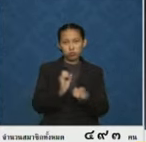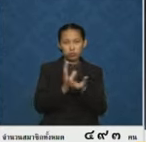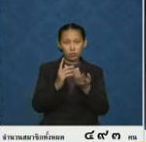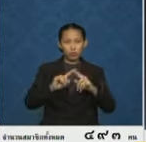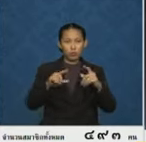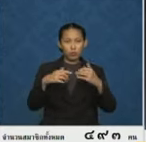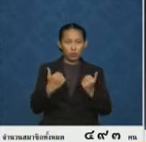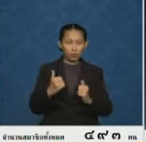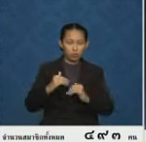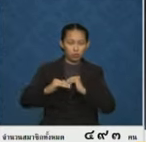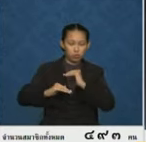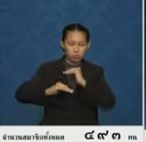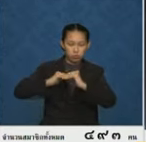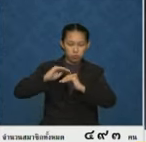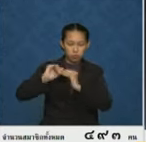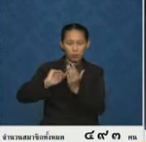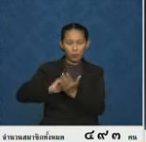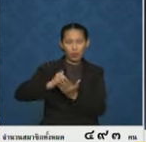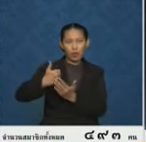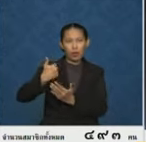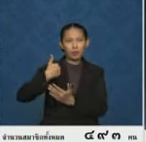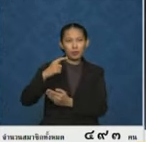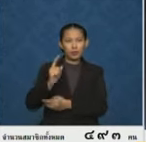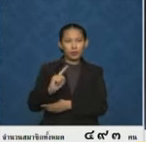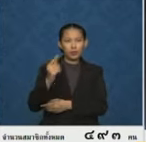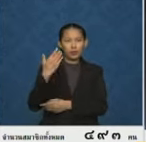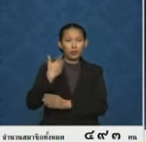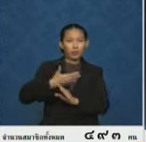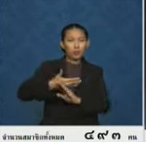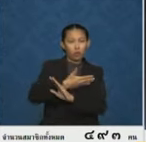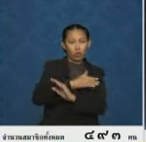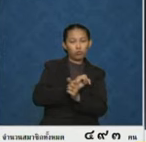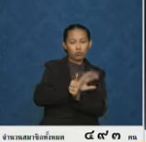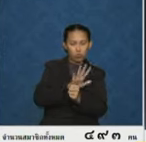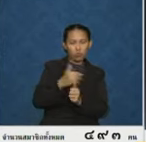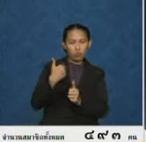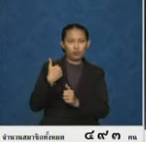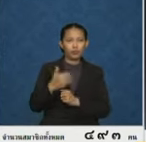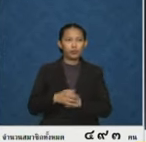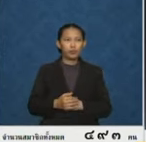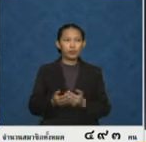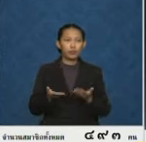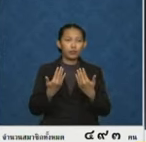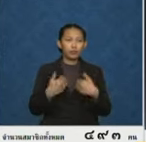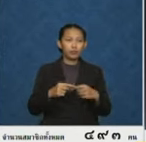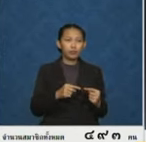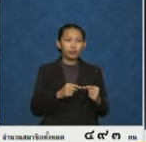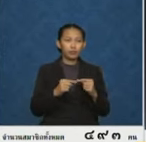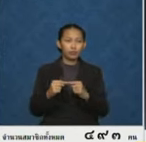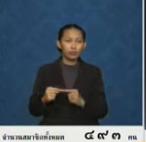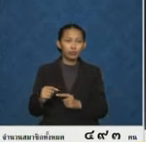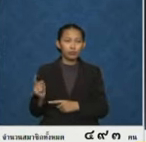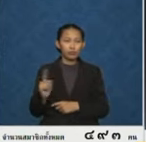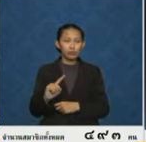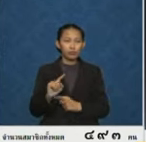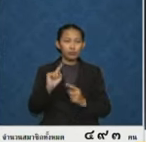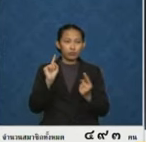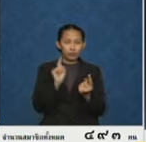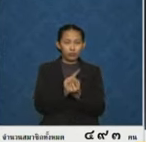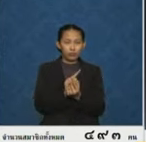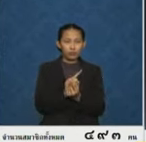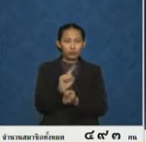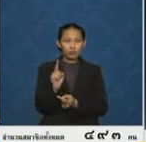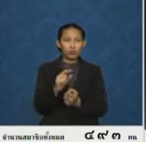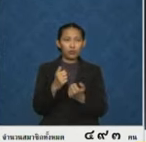ก็เริ่มกลับมาฟื้นตัวเพื่อจะแซงในช่วงที่จะโควิดในระยะเวลาอันใกล้นี้ท่านประธานสไลด์ต่อไปครับท่านจะพบนะครับว่า